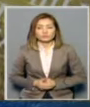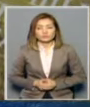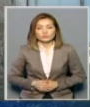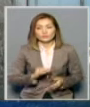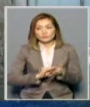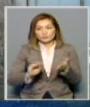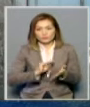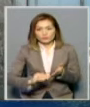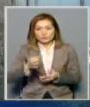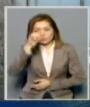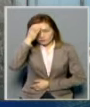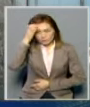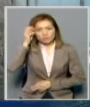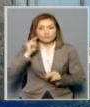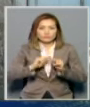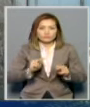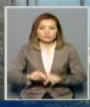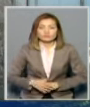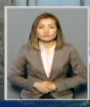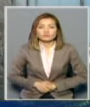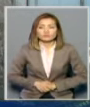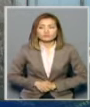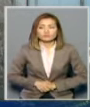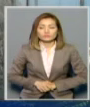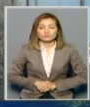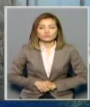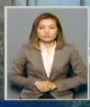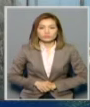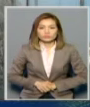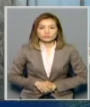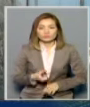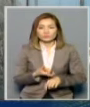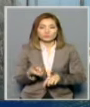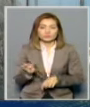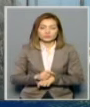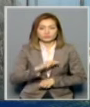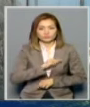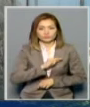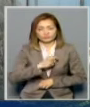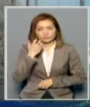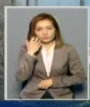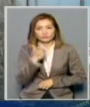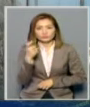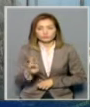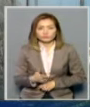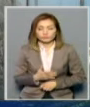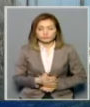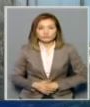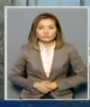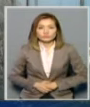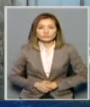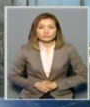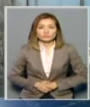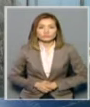Ақын жазушылық, ғалымдық, ұстаздық. Енді бұл кісі өте еңбекқор адам, өте еңбекқор.